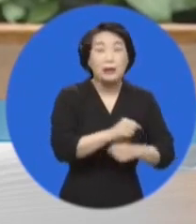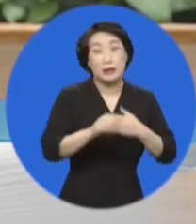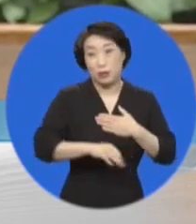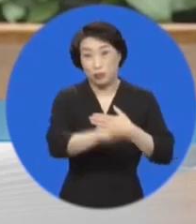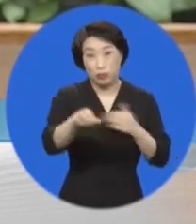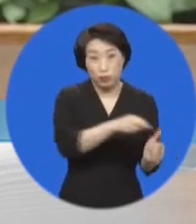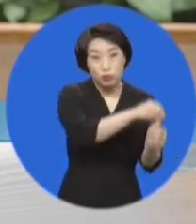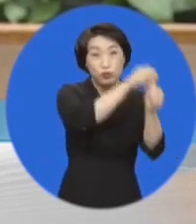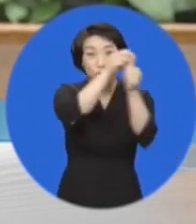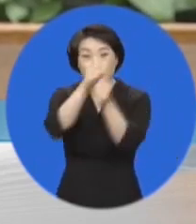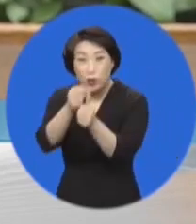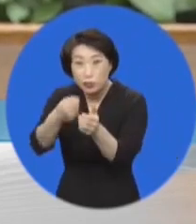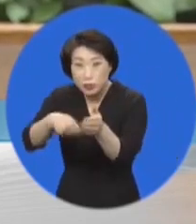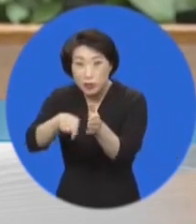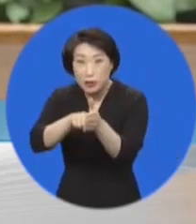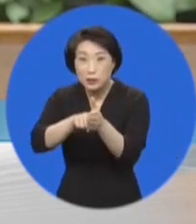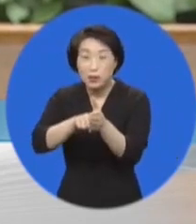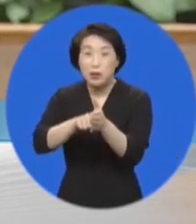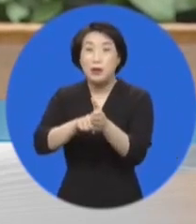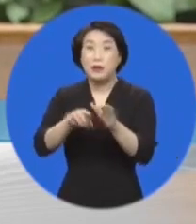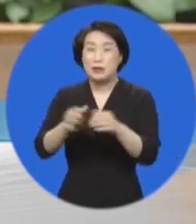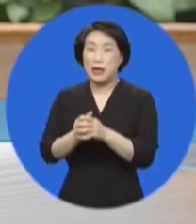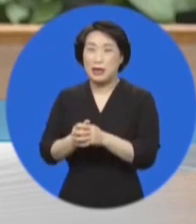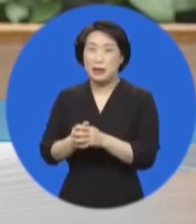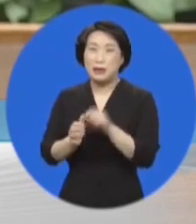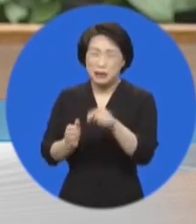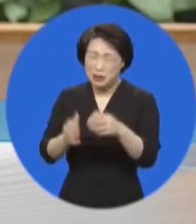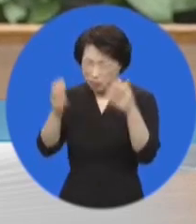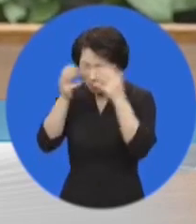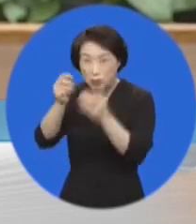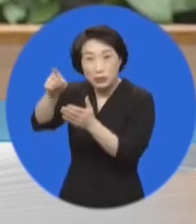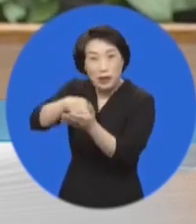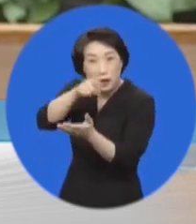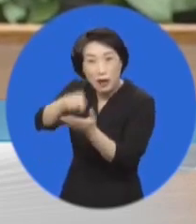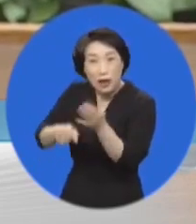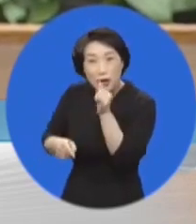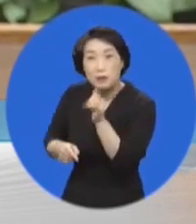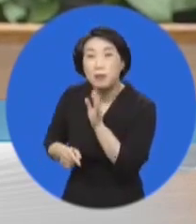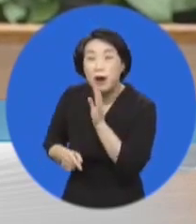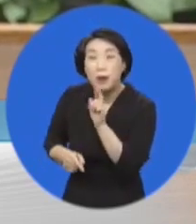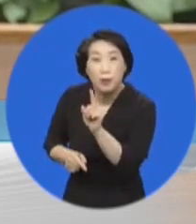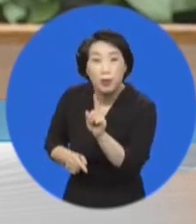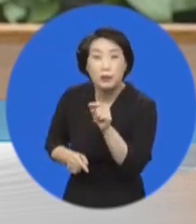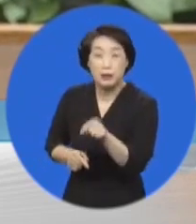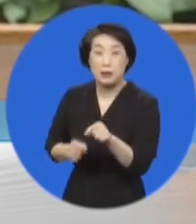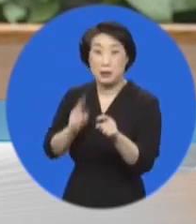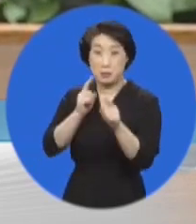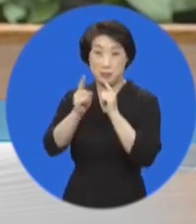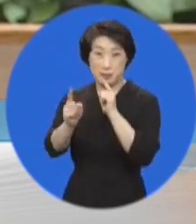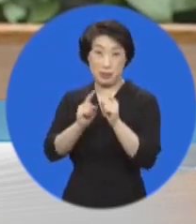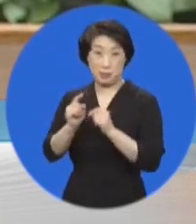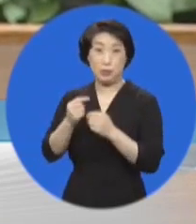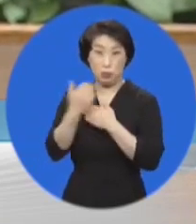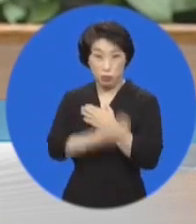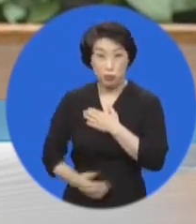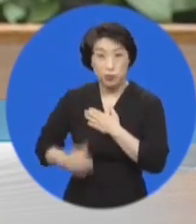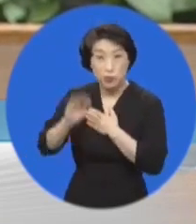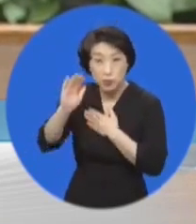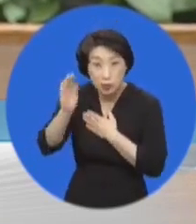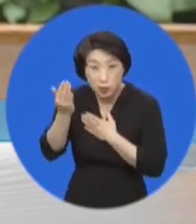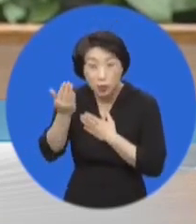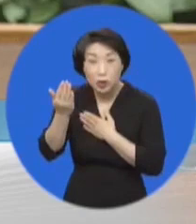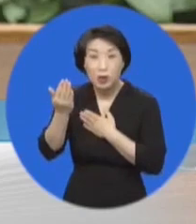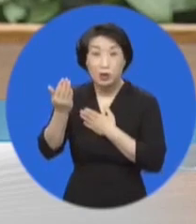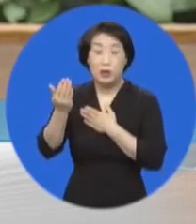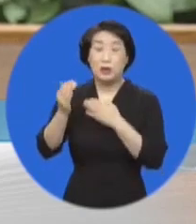우리를 구원하기 위해서 또 하나의 고통을 지불하는데 그것이 말씀이 육신이